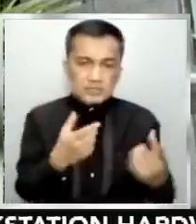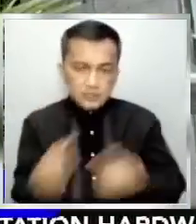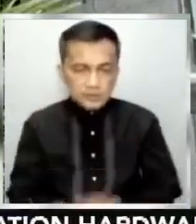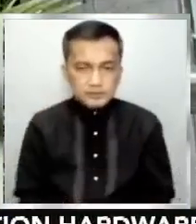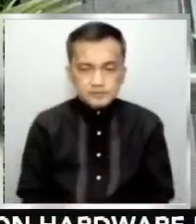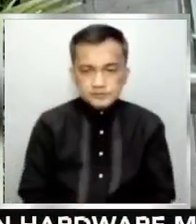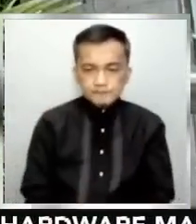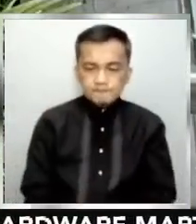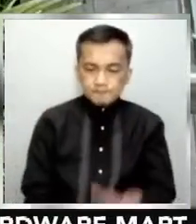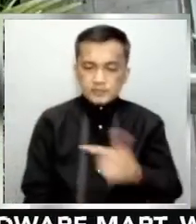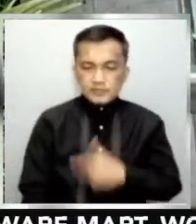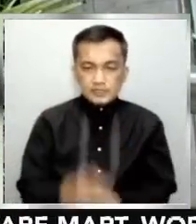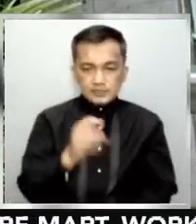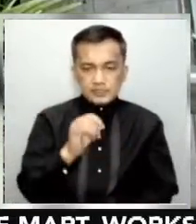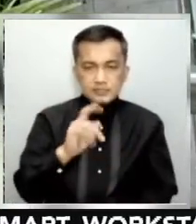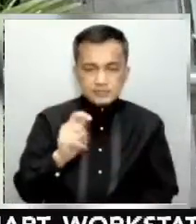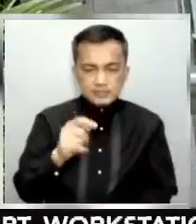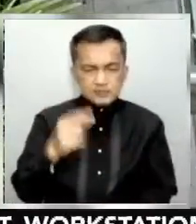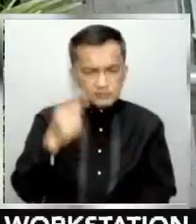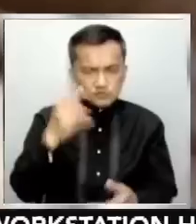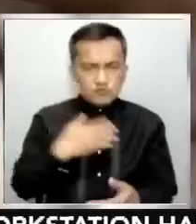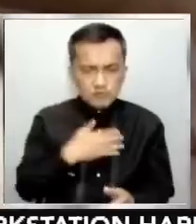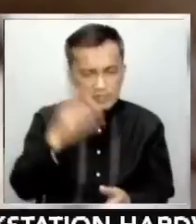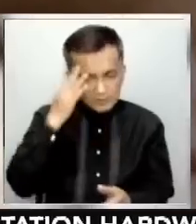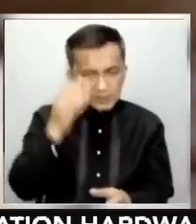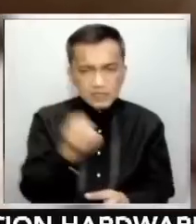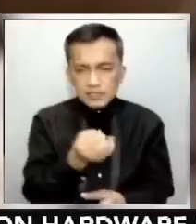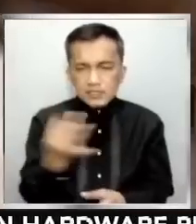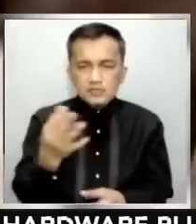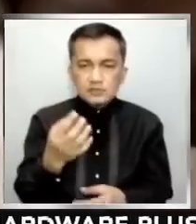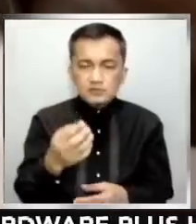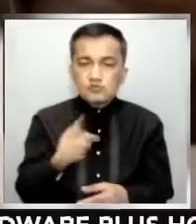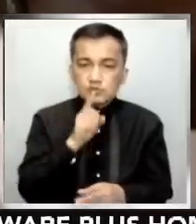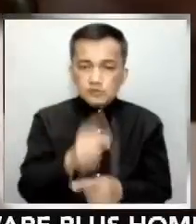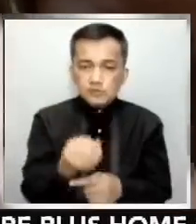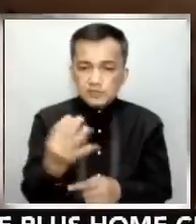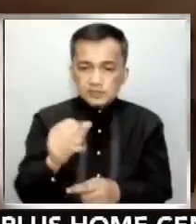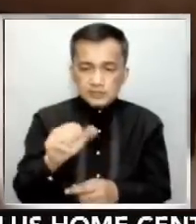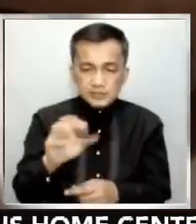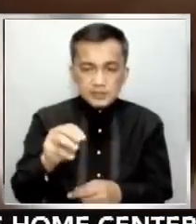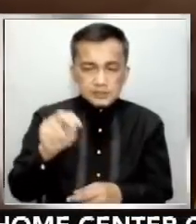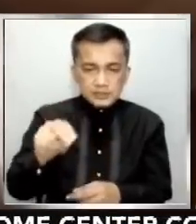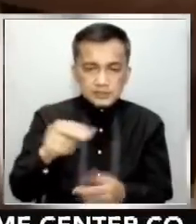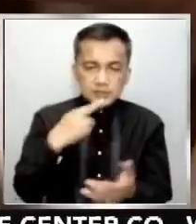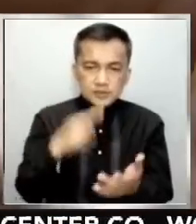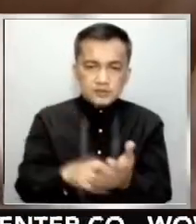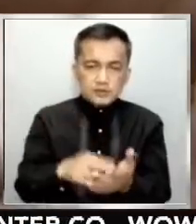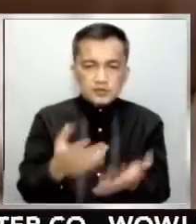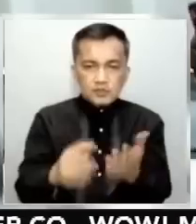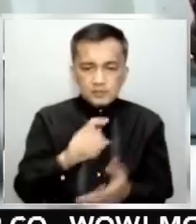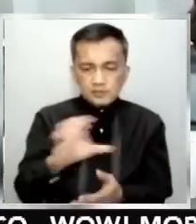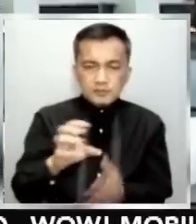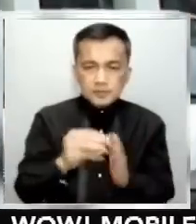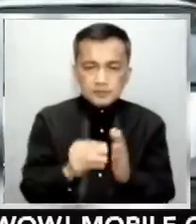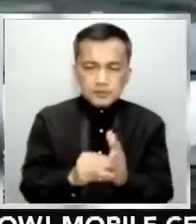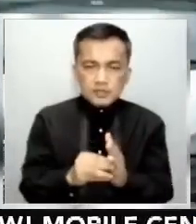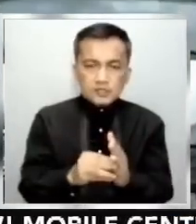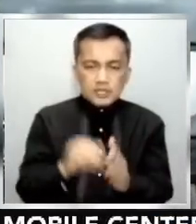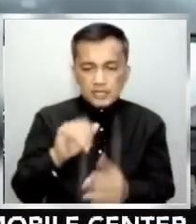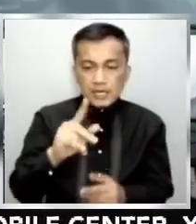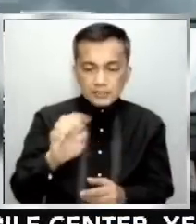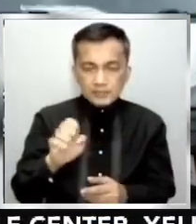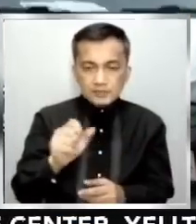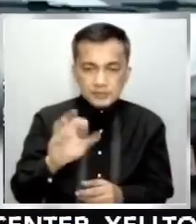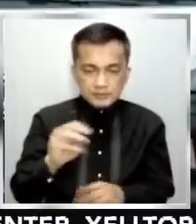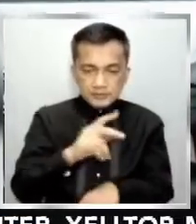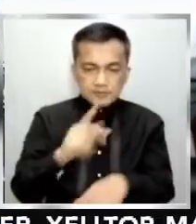DICT kung ilan ang aktual na bilang ng mga SIM na kailangan irehistro dahil maaaring nasa 100 million lang ang mga aktibong SIM sa bansa. Suportado ng